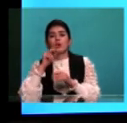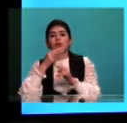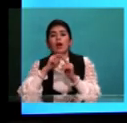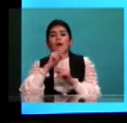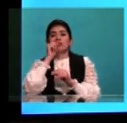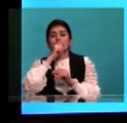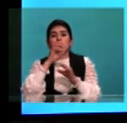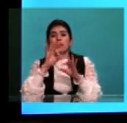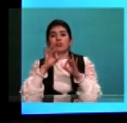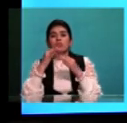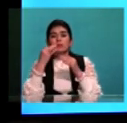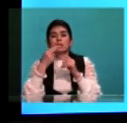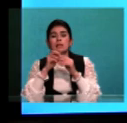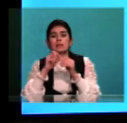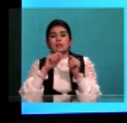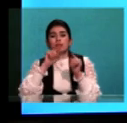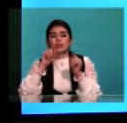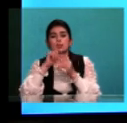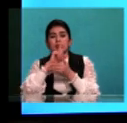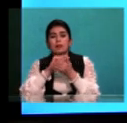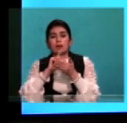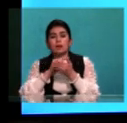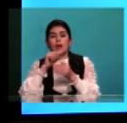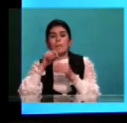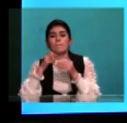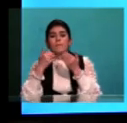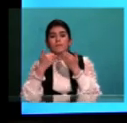который разрешает запись в данном файле